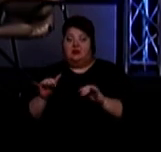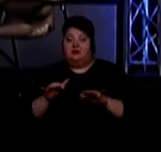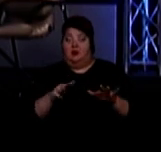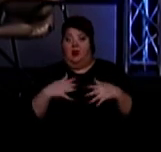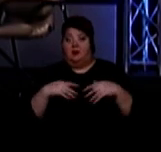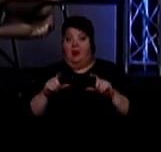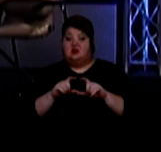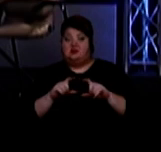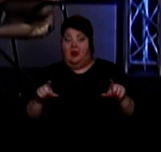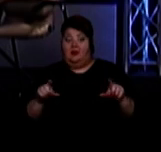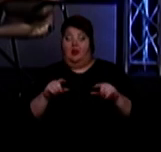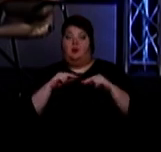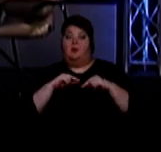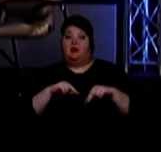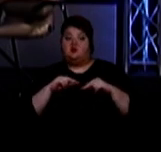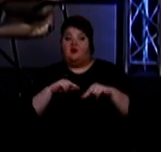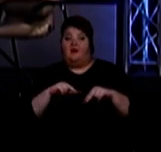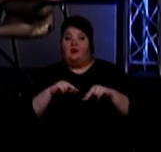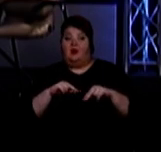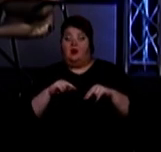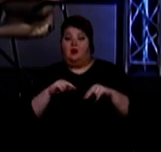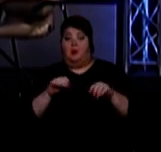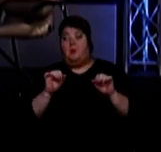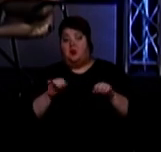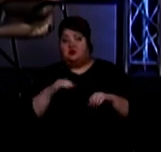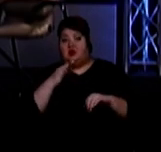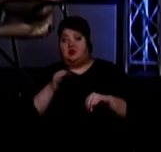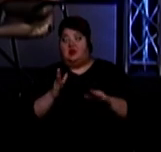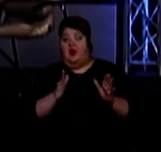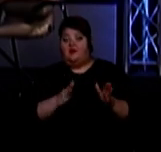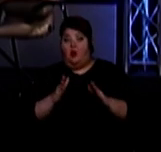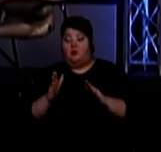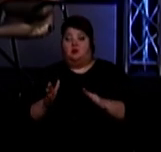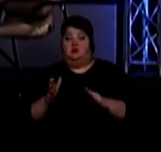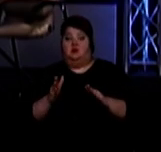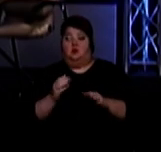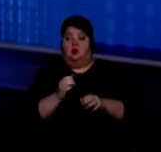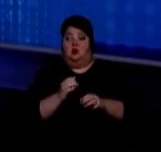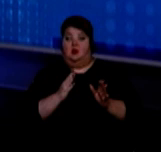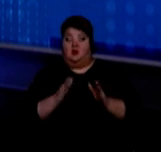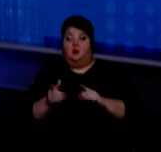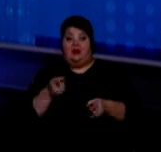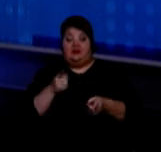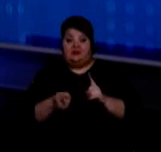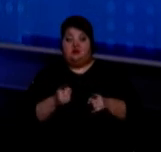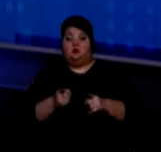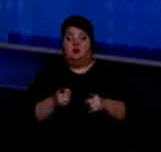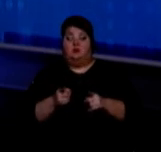заклад працював, в принципі, можна сказати, в робочому стабільному режимі, але ж дійсно,